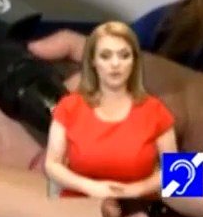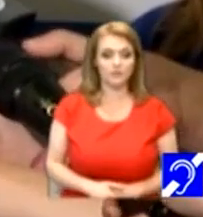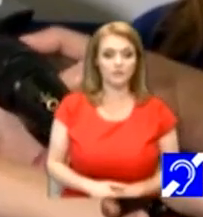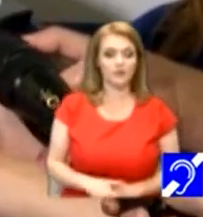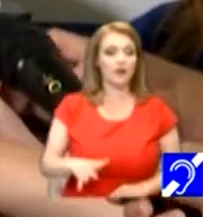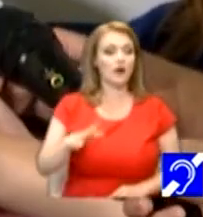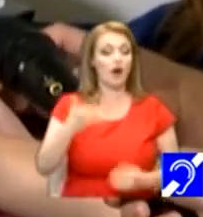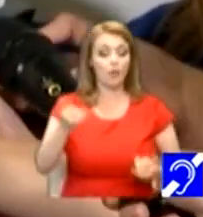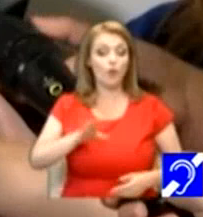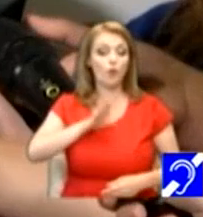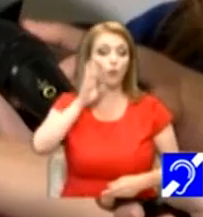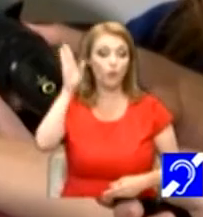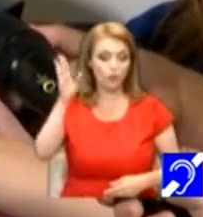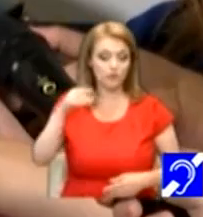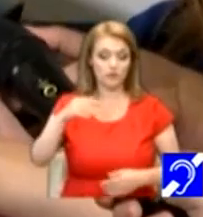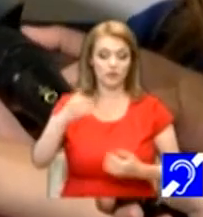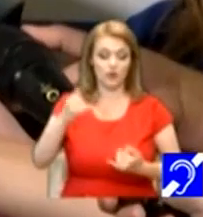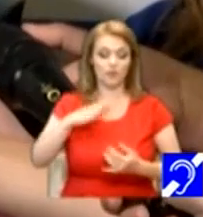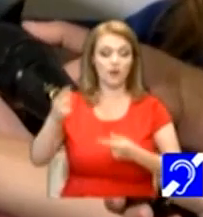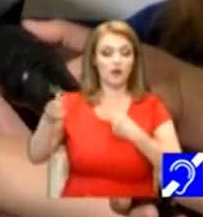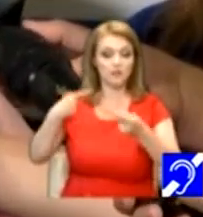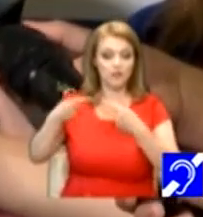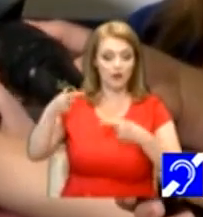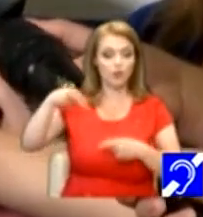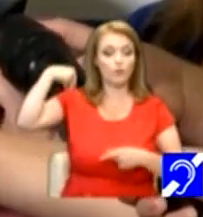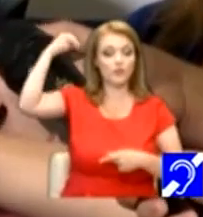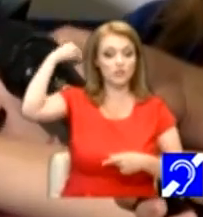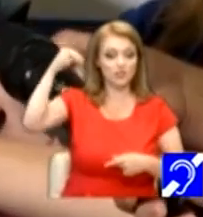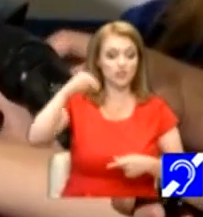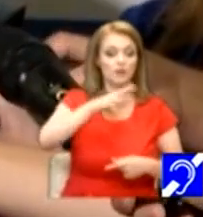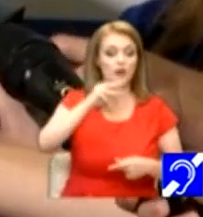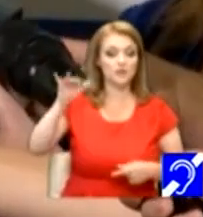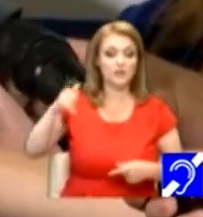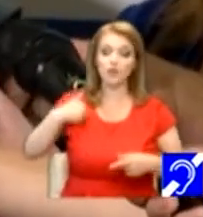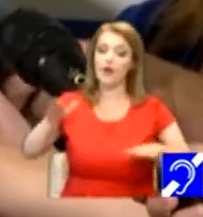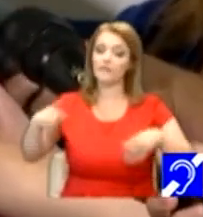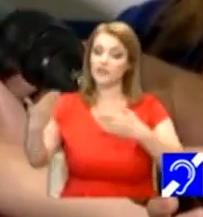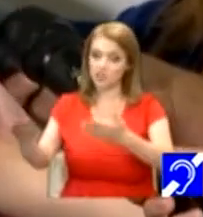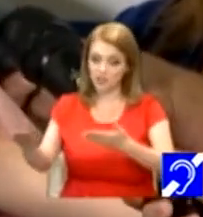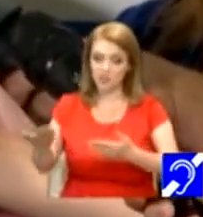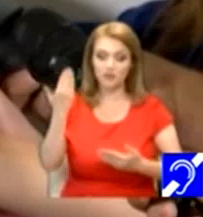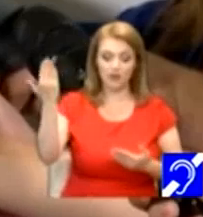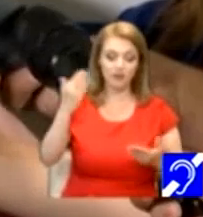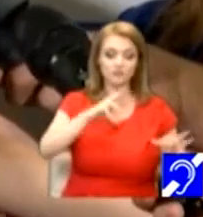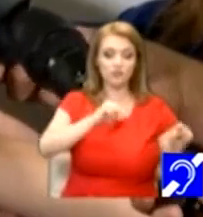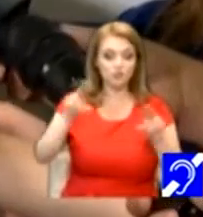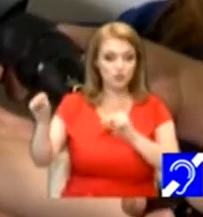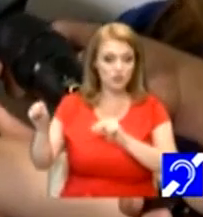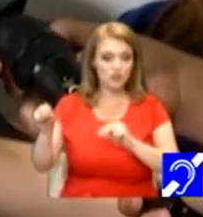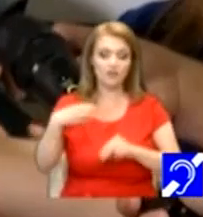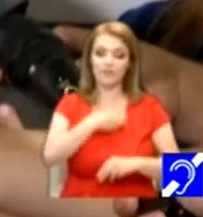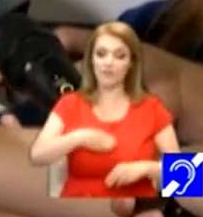avut un telefon cu Maia Sandu, președintele Republicii Moldova. Am felicitat-o pentru succesul